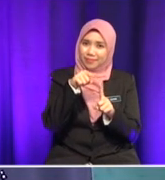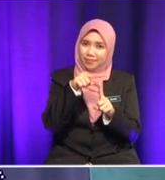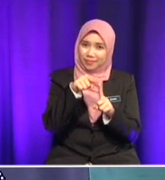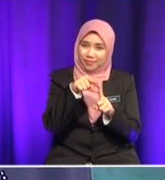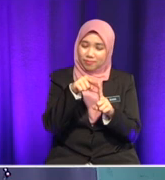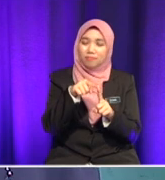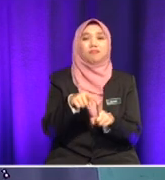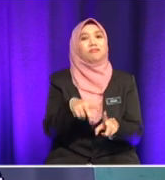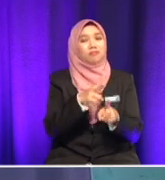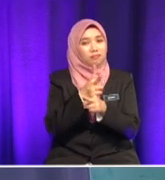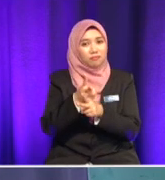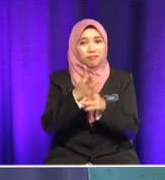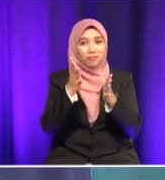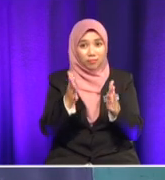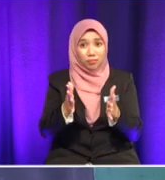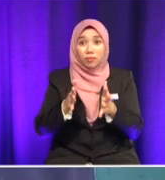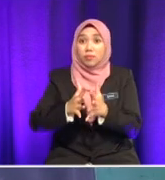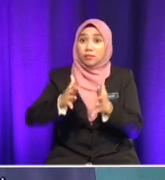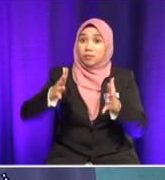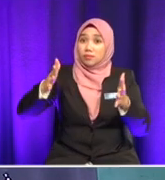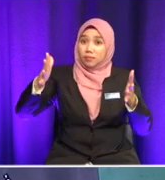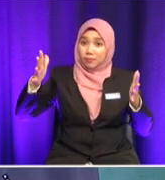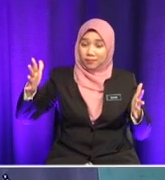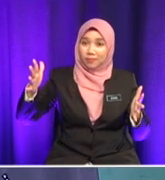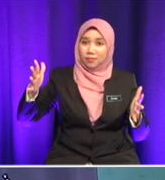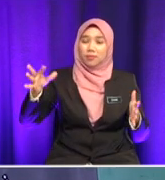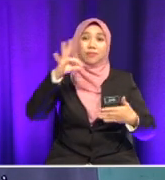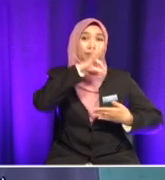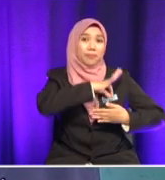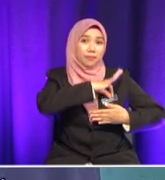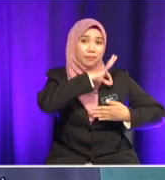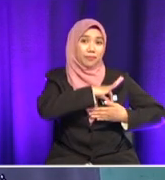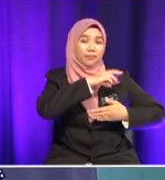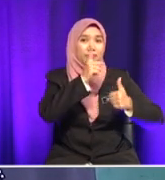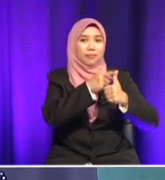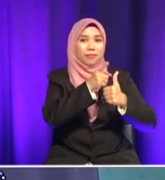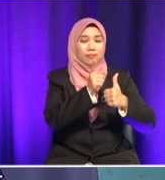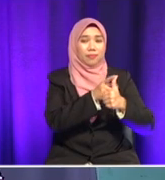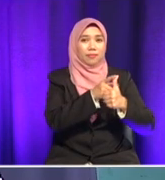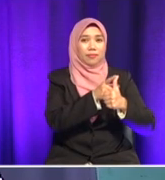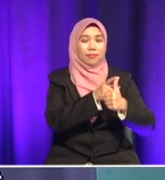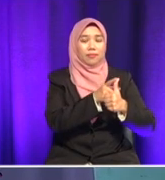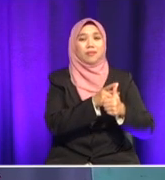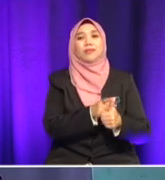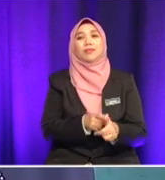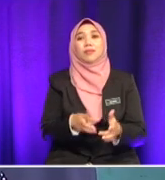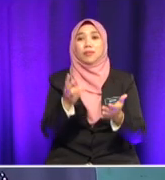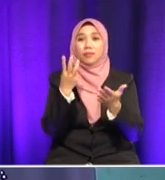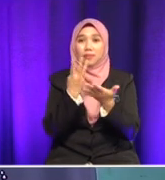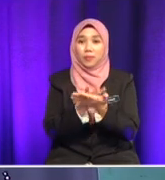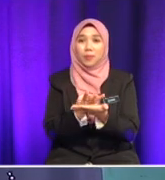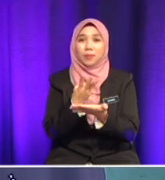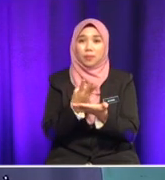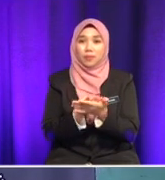binatang secara besar-besaran faedah yang pertama sekali ialah Ia merupakan sumber